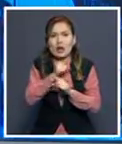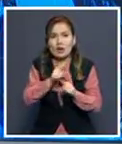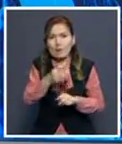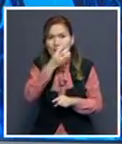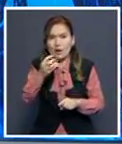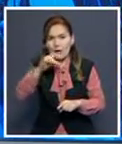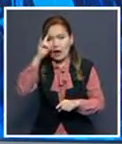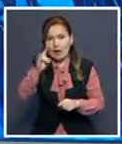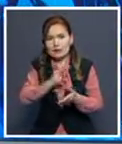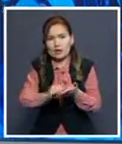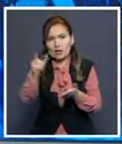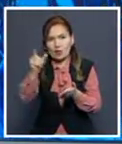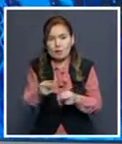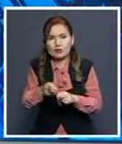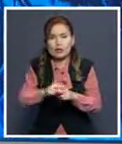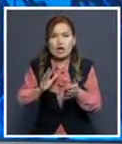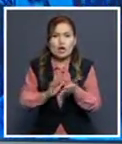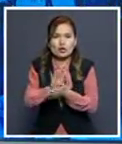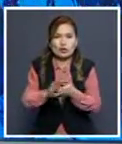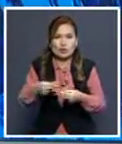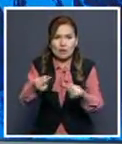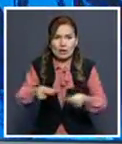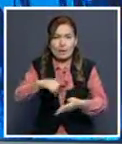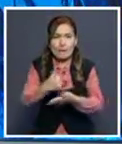төрағасы әрі Шұғыла журналының бас редакторы.